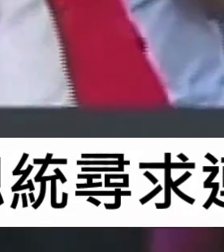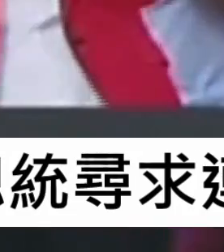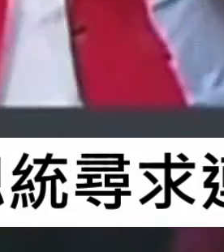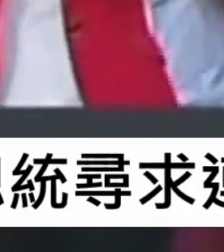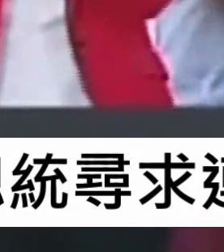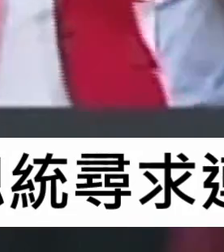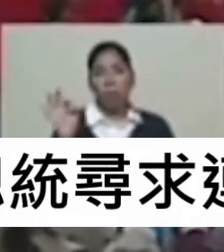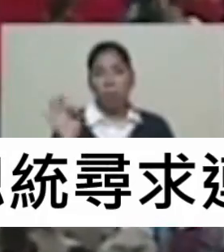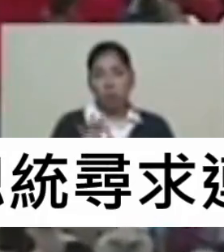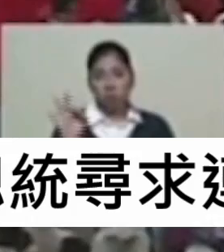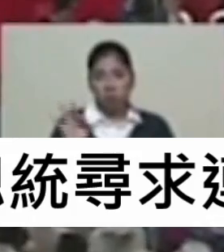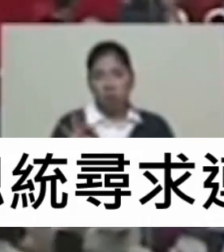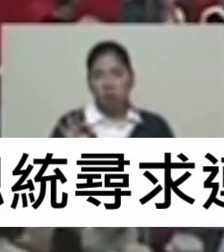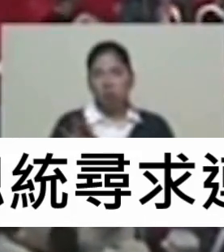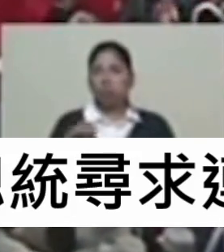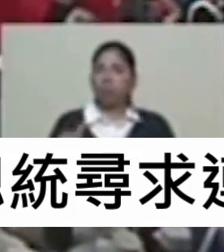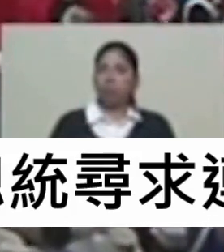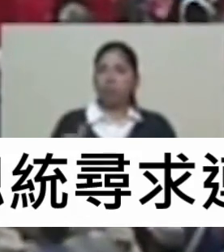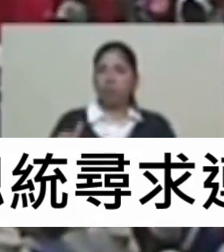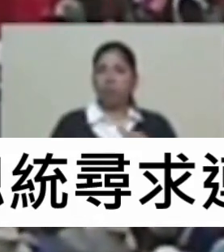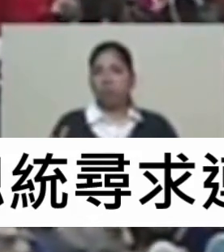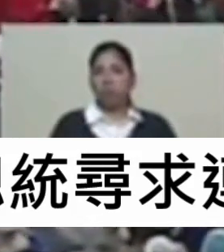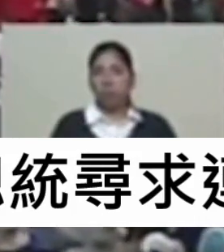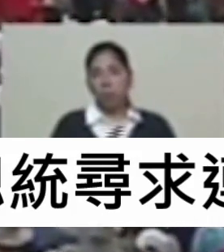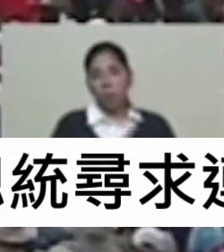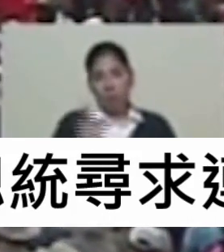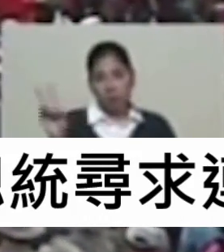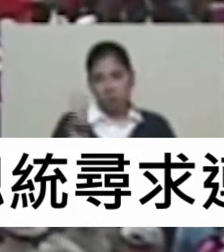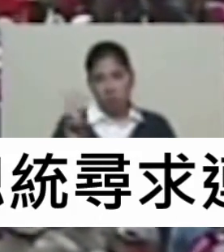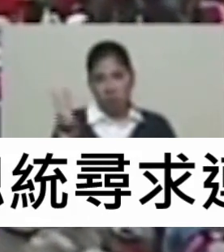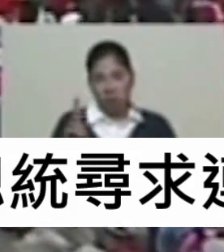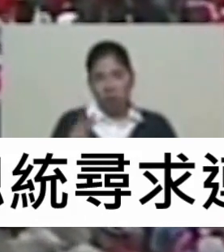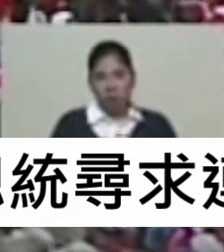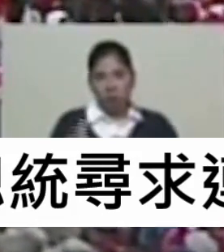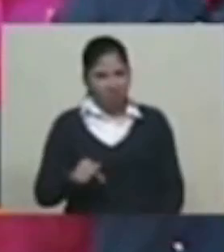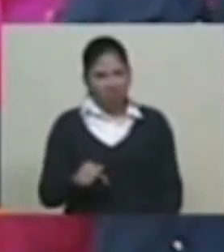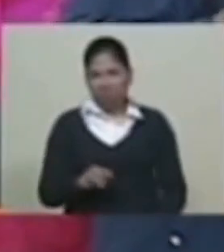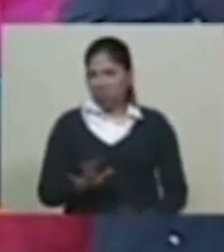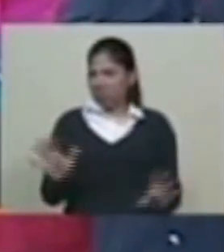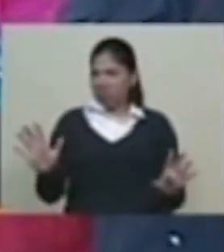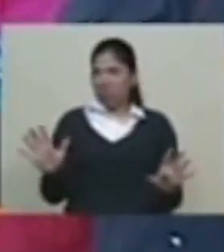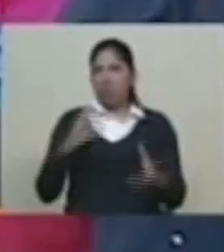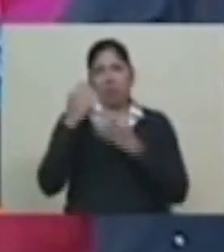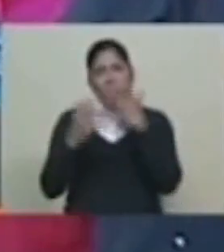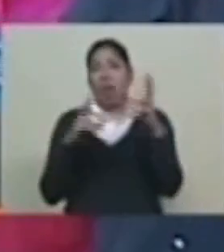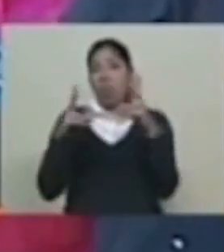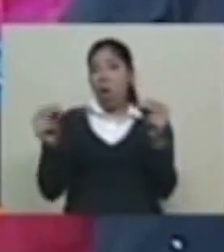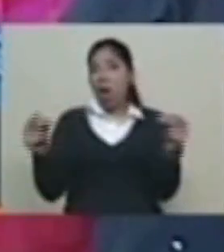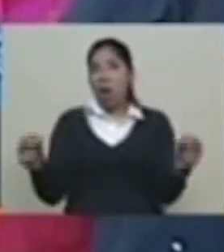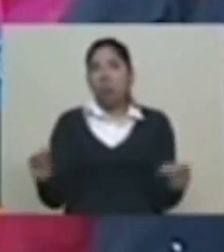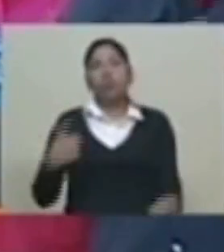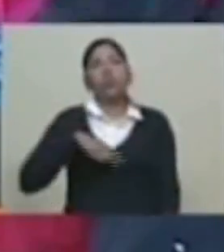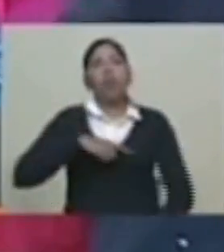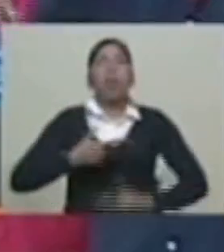会连任。而社会党今天也证实，马杜洛将是党内初选中唯一的候选人。 Somos